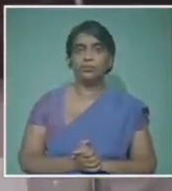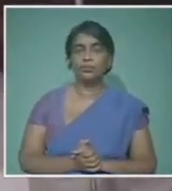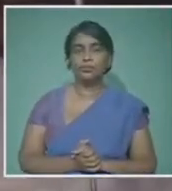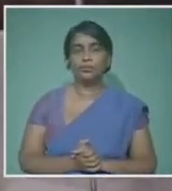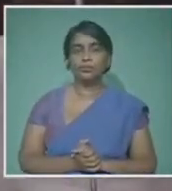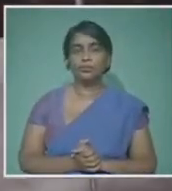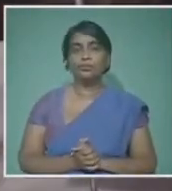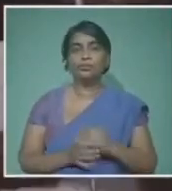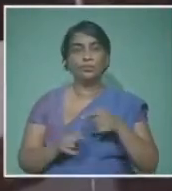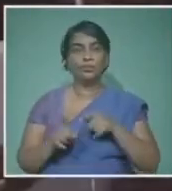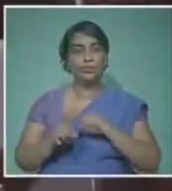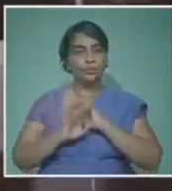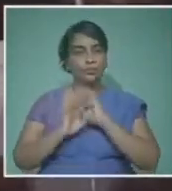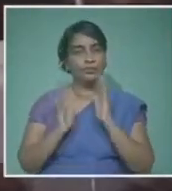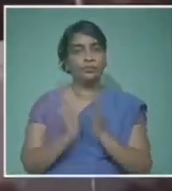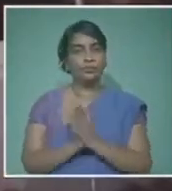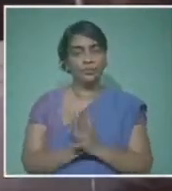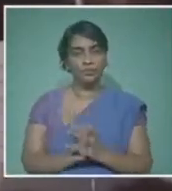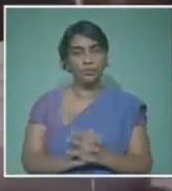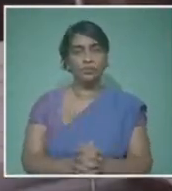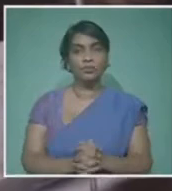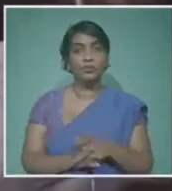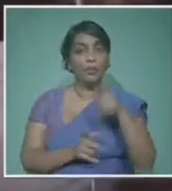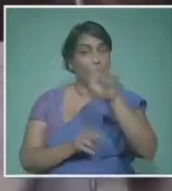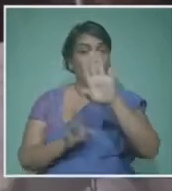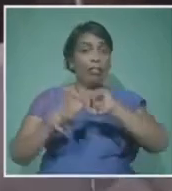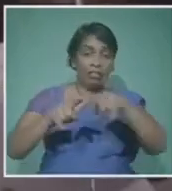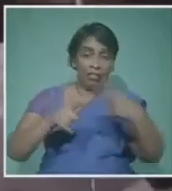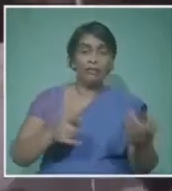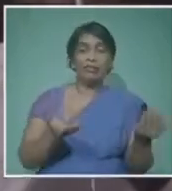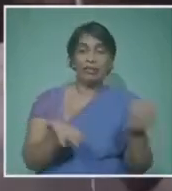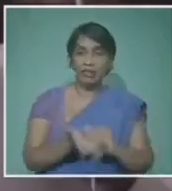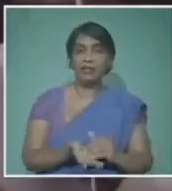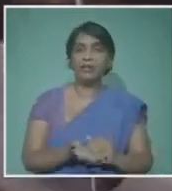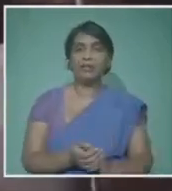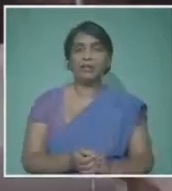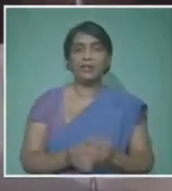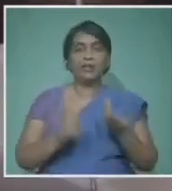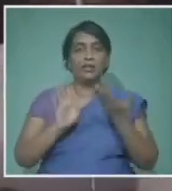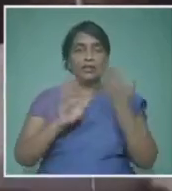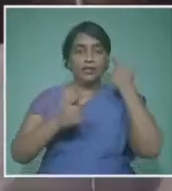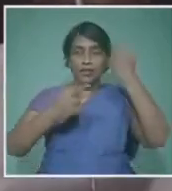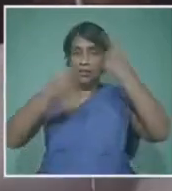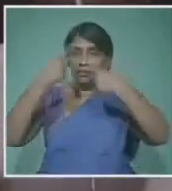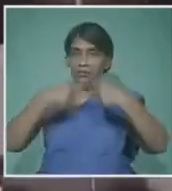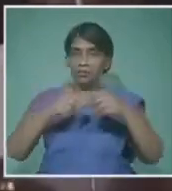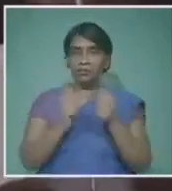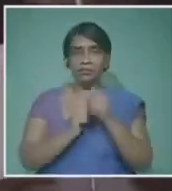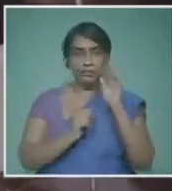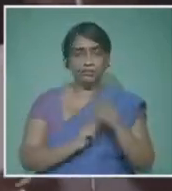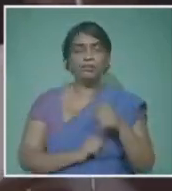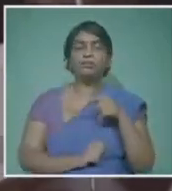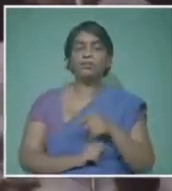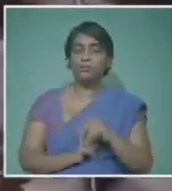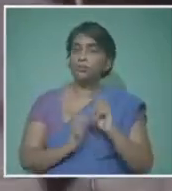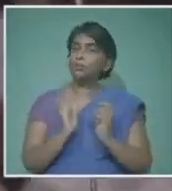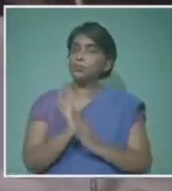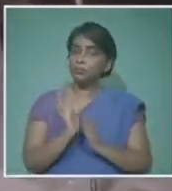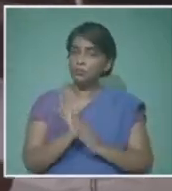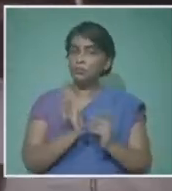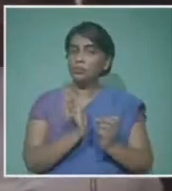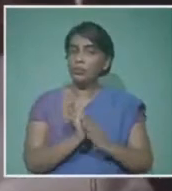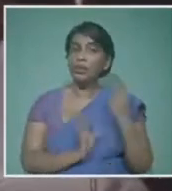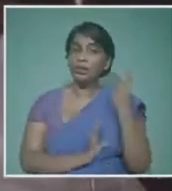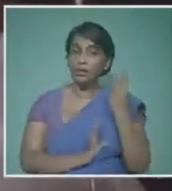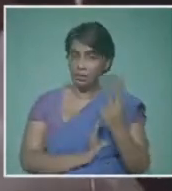ඉහත ඔබ ඔබතුමාගේට අමතර වේ. ඉහත කරුණු සැලකිල්ලටගෙන මෙමෙ කොමිෂන් සභා දෙක